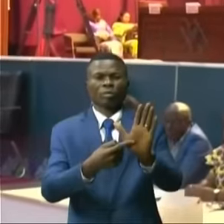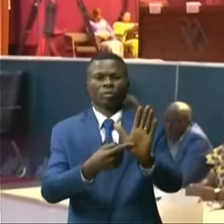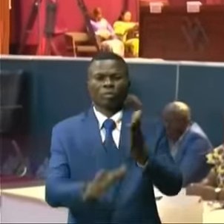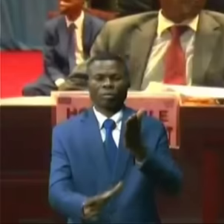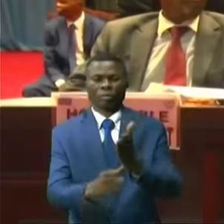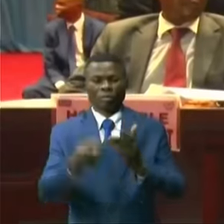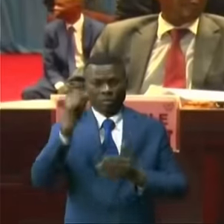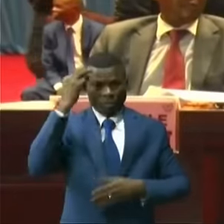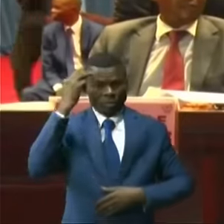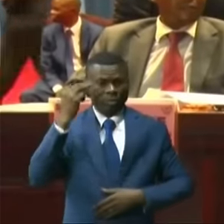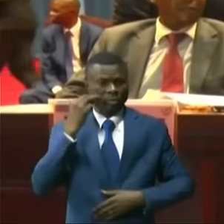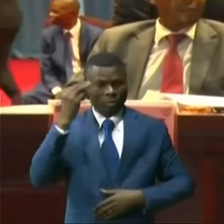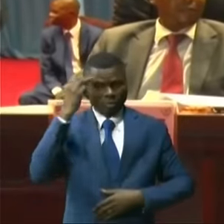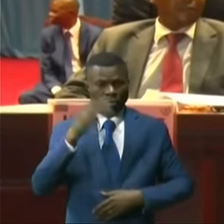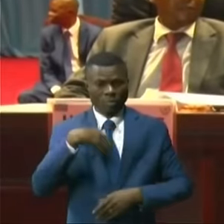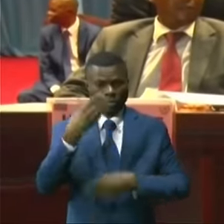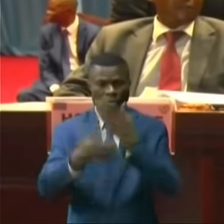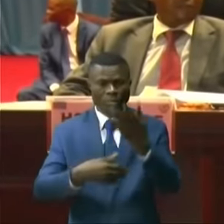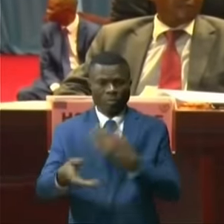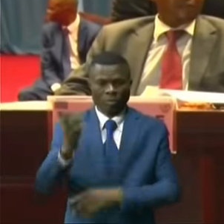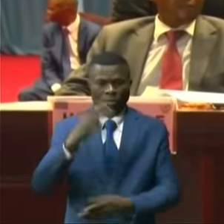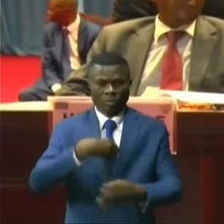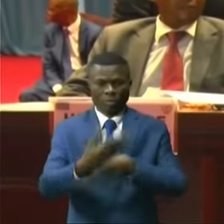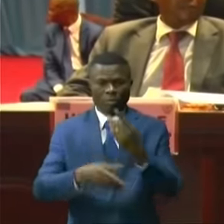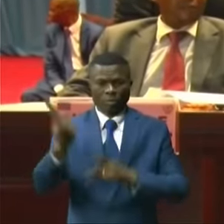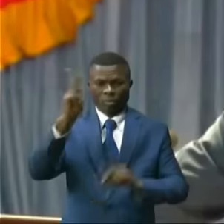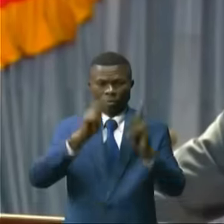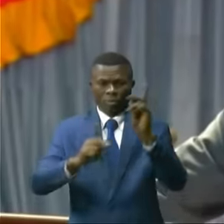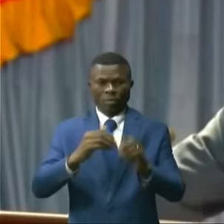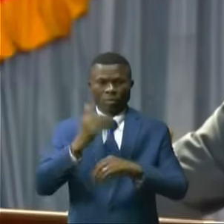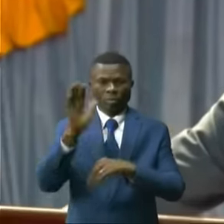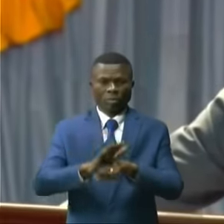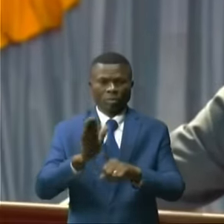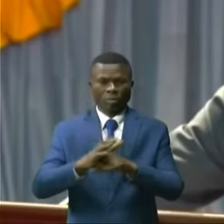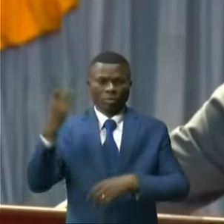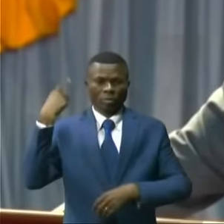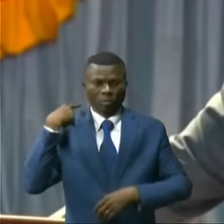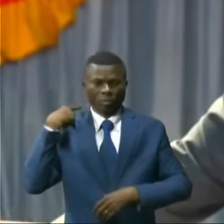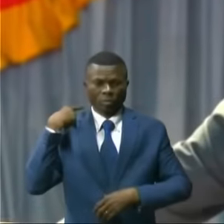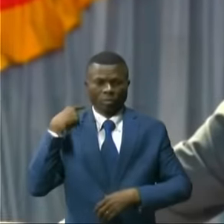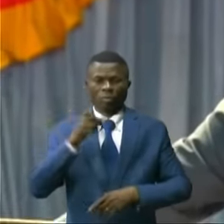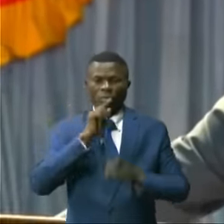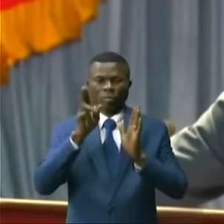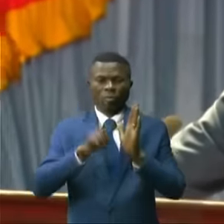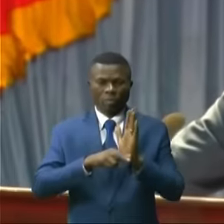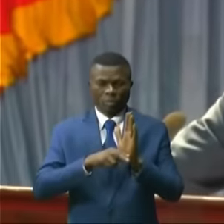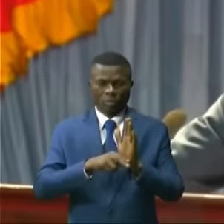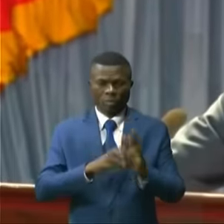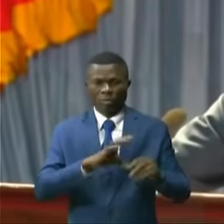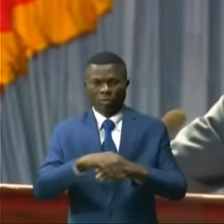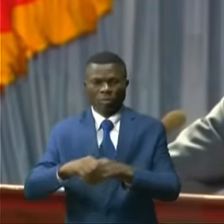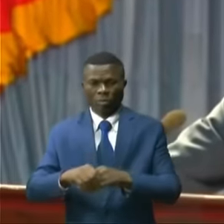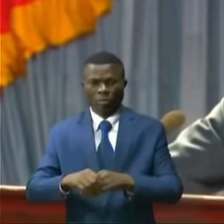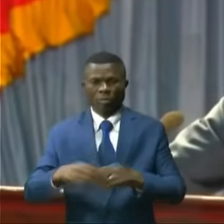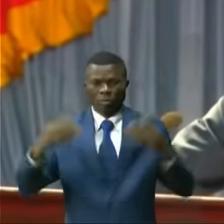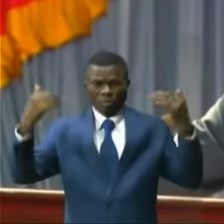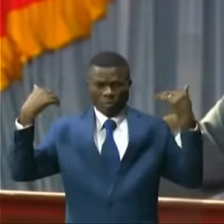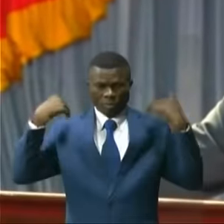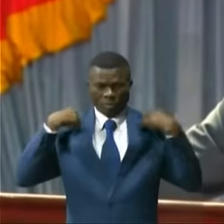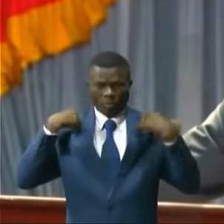vice-Premier ministre ministre de la Fonction publique devant la plinière de la chambre basse du parlement conduite par son sper